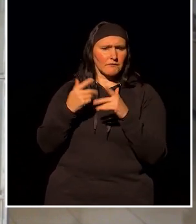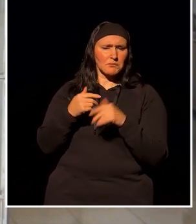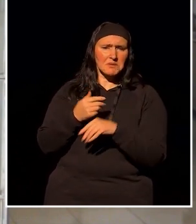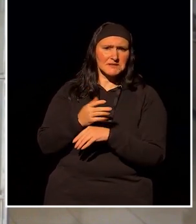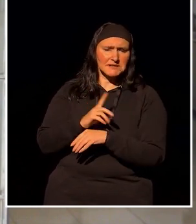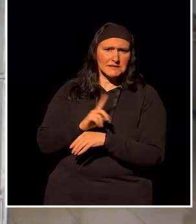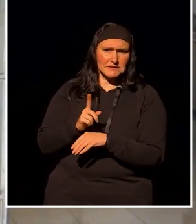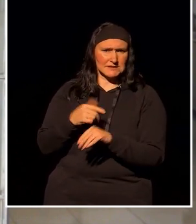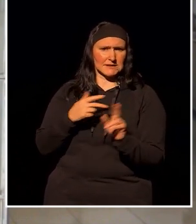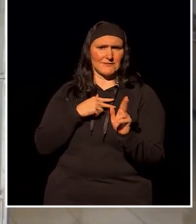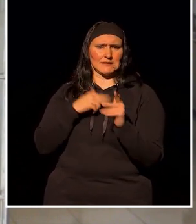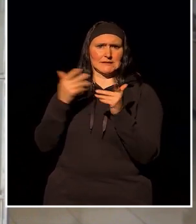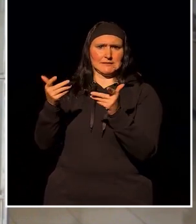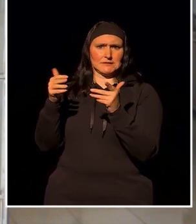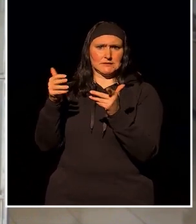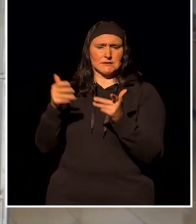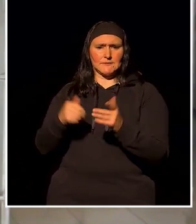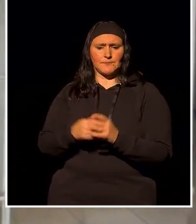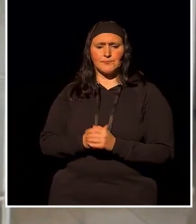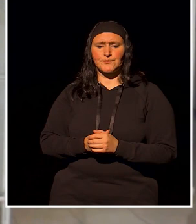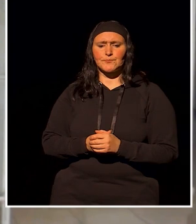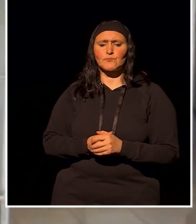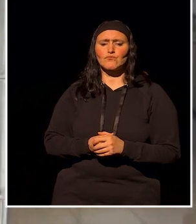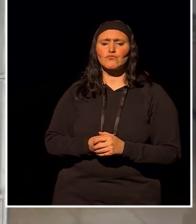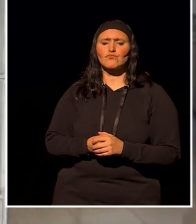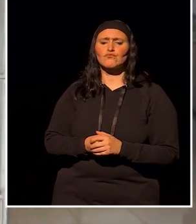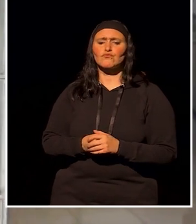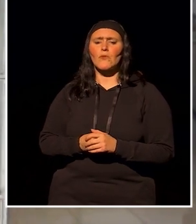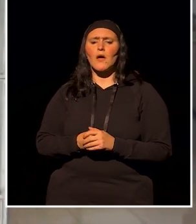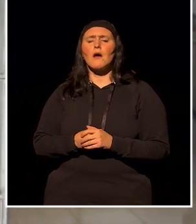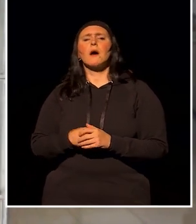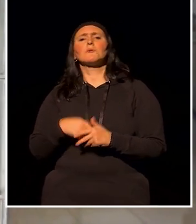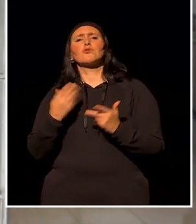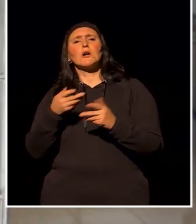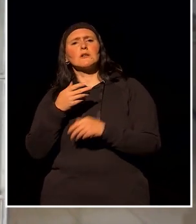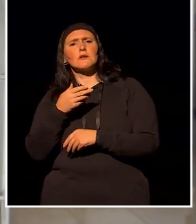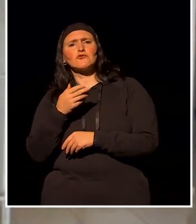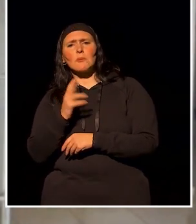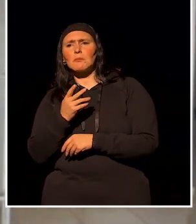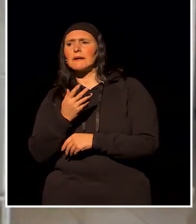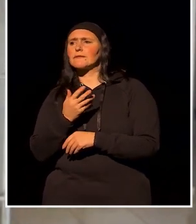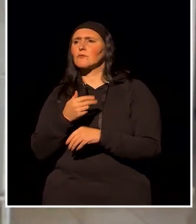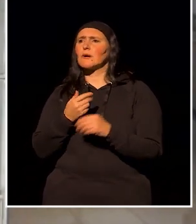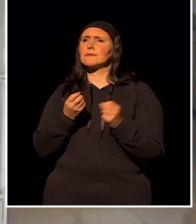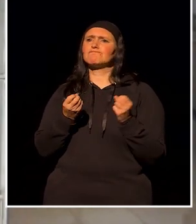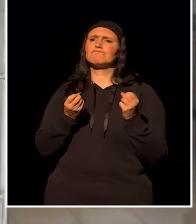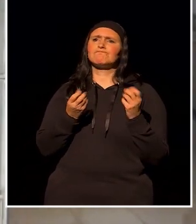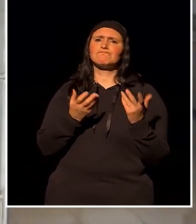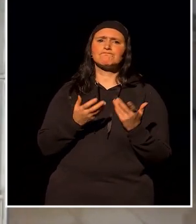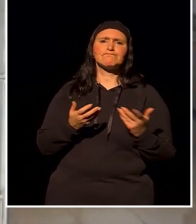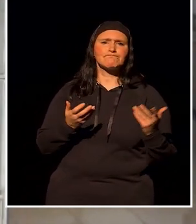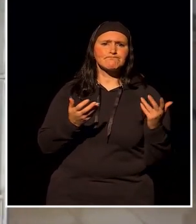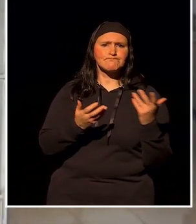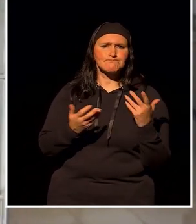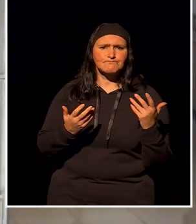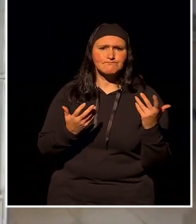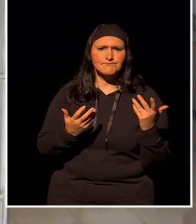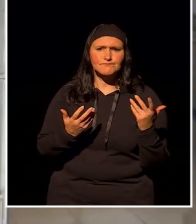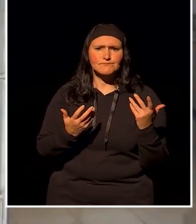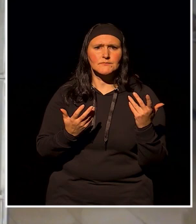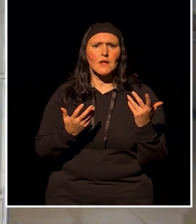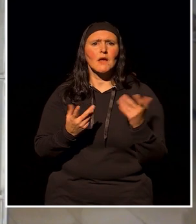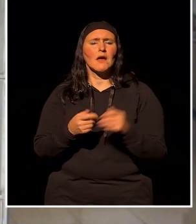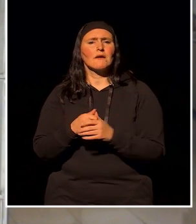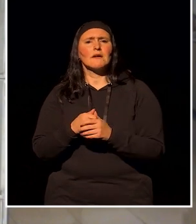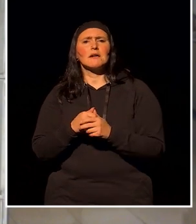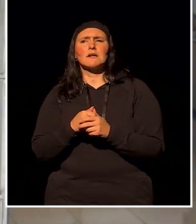Und es stimmt noch, aber es stimmt nicht mehr wirklich. Ne? Und diese Form, das heißt also alles etwas ernst zu